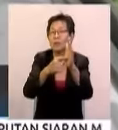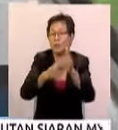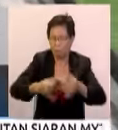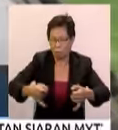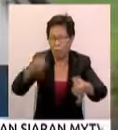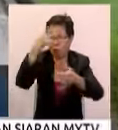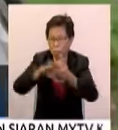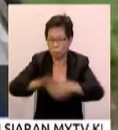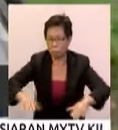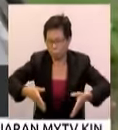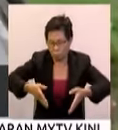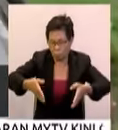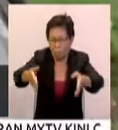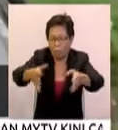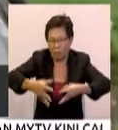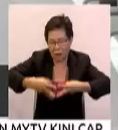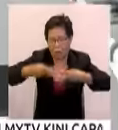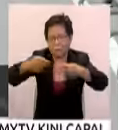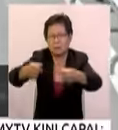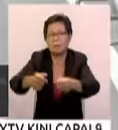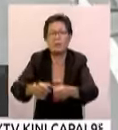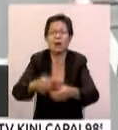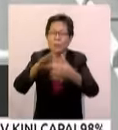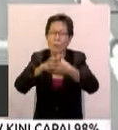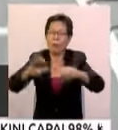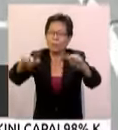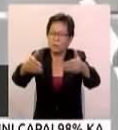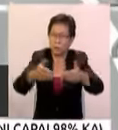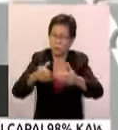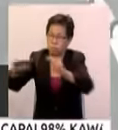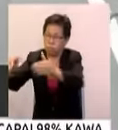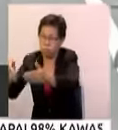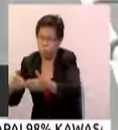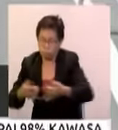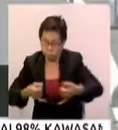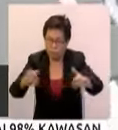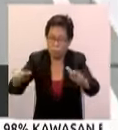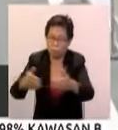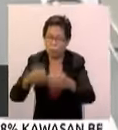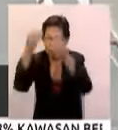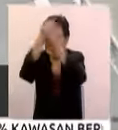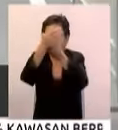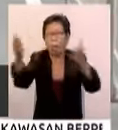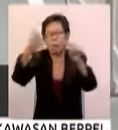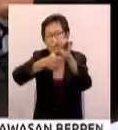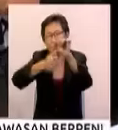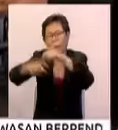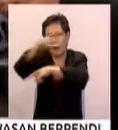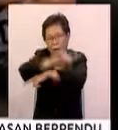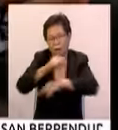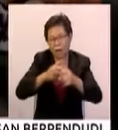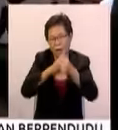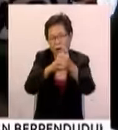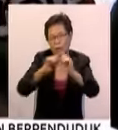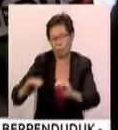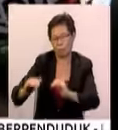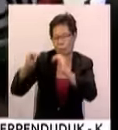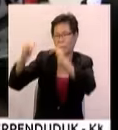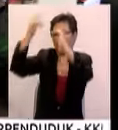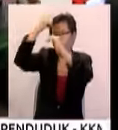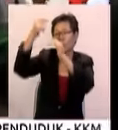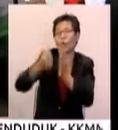serta aliran lalu lintas yang lancar. Butiran penutupan jalan yang akan dilaksanakan akan diwar-warkan setiap hari mengikut peringkat